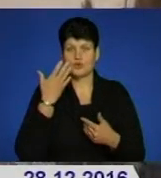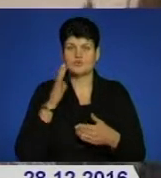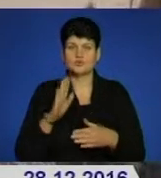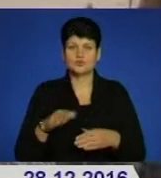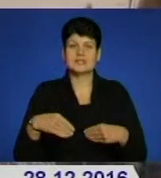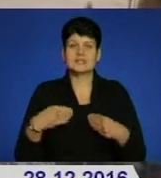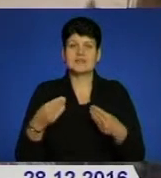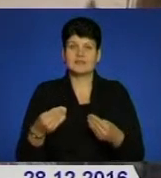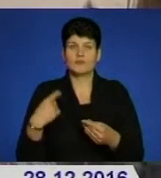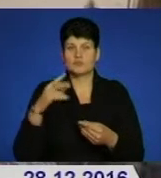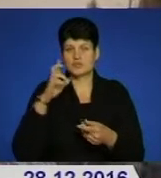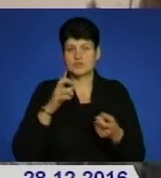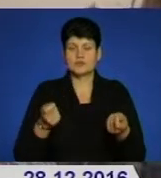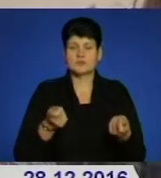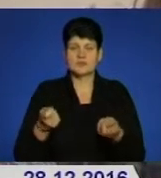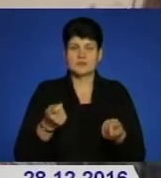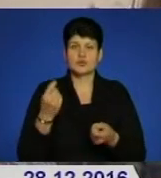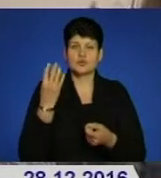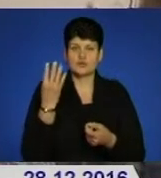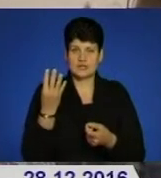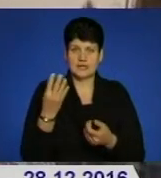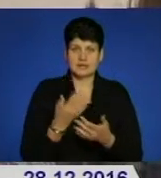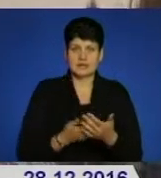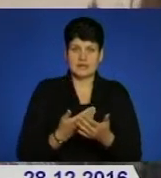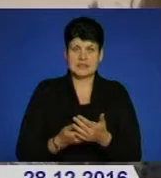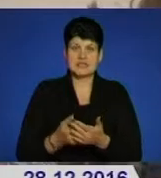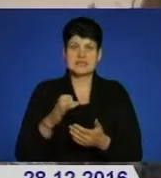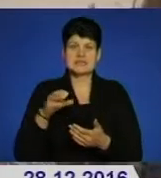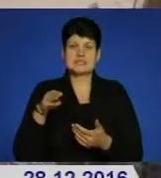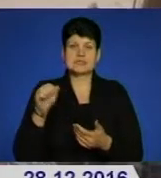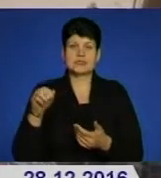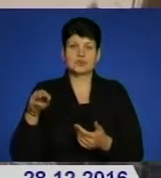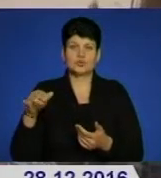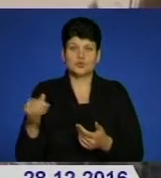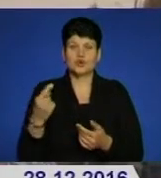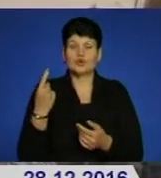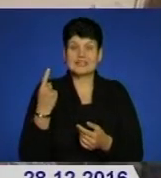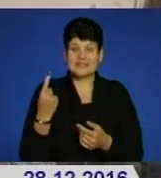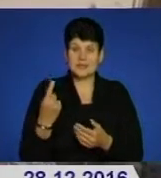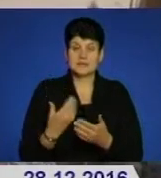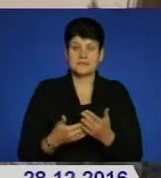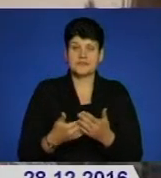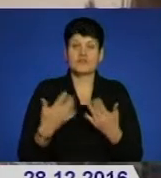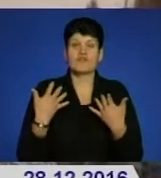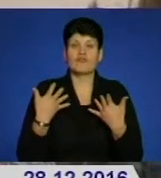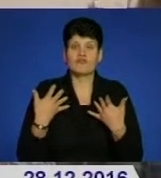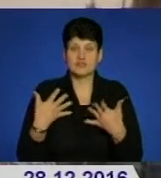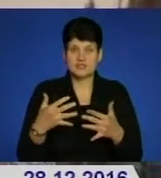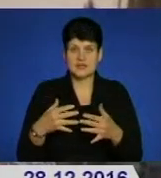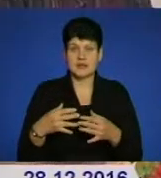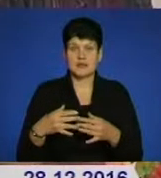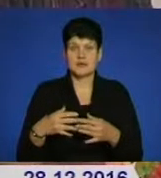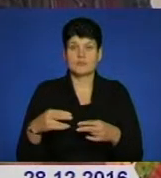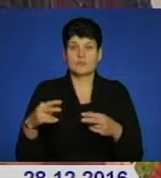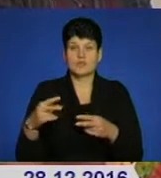давати в обласну адміністрацію 4 примірники статуту, то один з цих примірників уже попередньо посвідчити